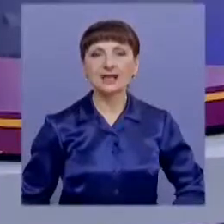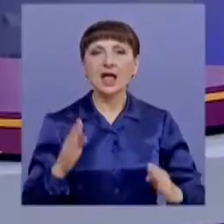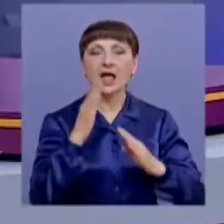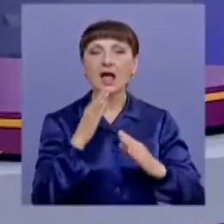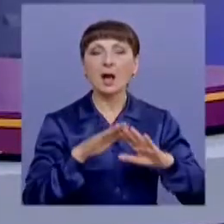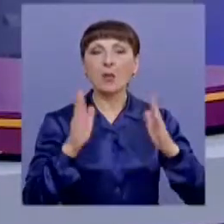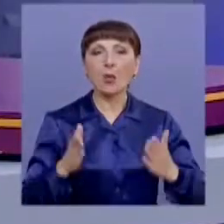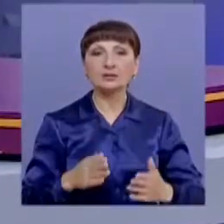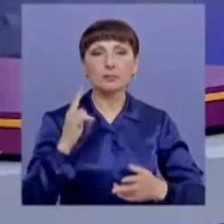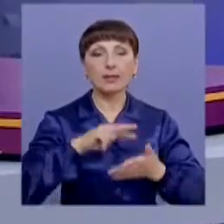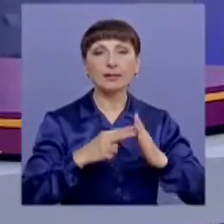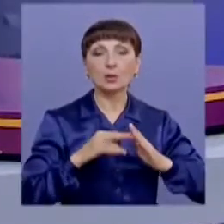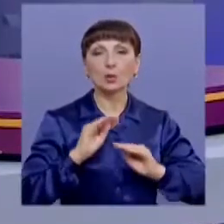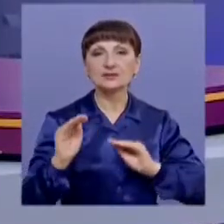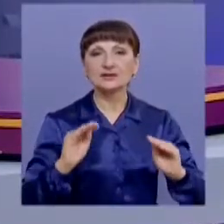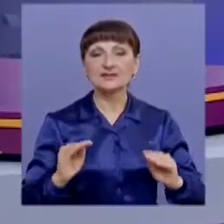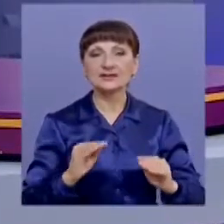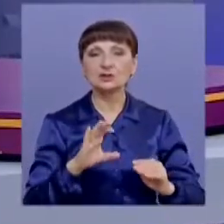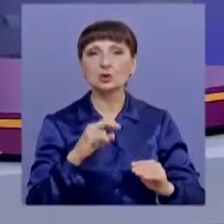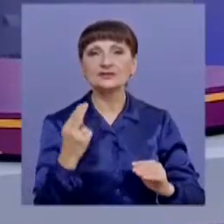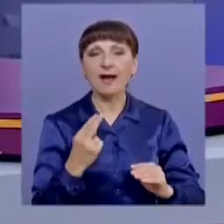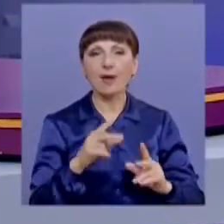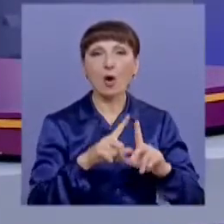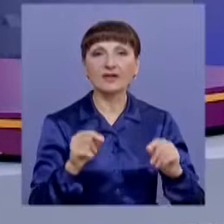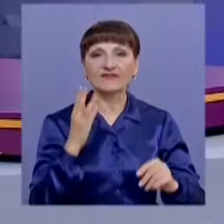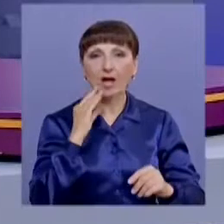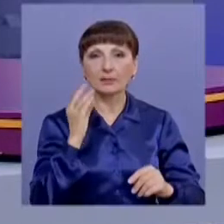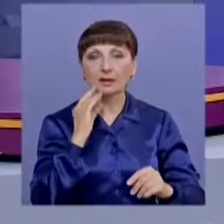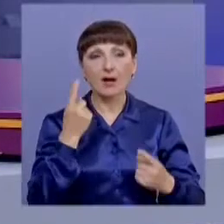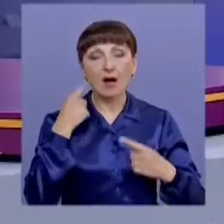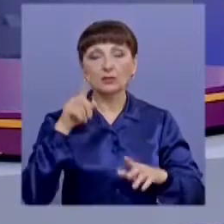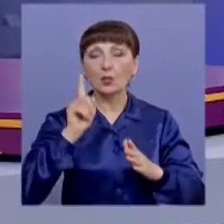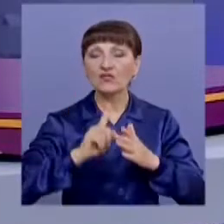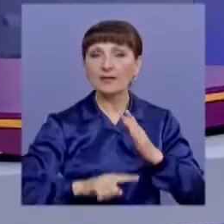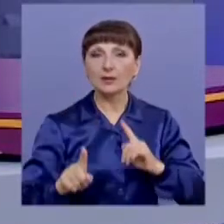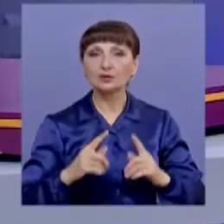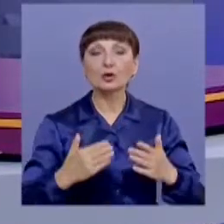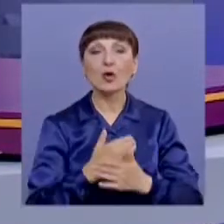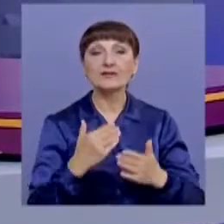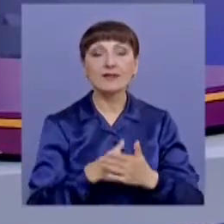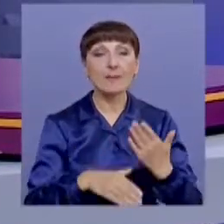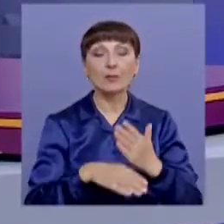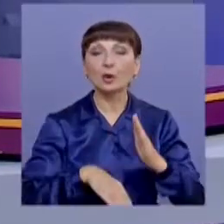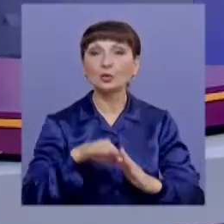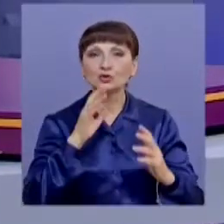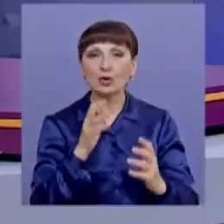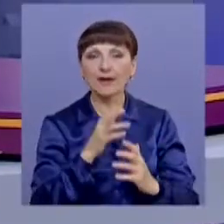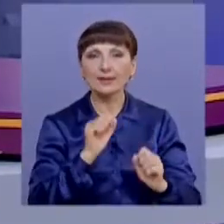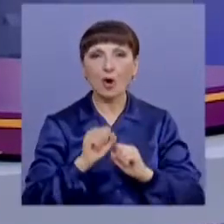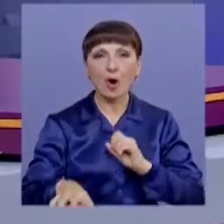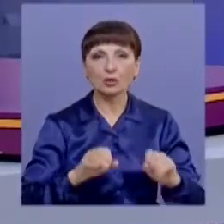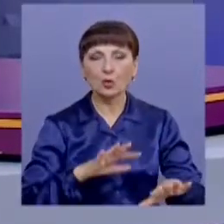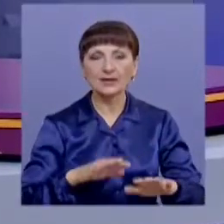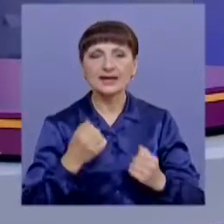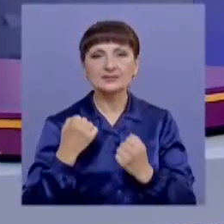Экобоксы планируют установить близ социальных объектов Алматы. Авторы уверены, что новизна позволит лучше хранить отходы и